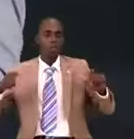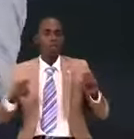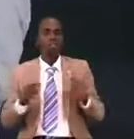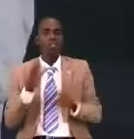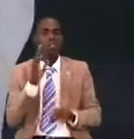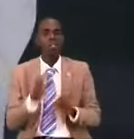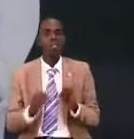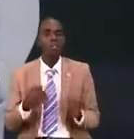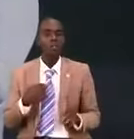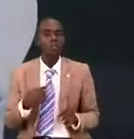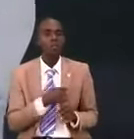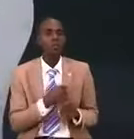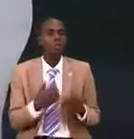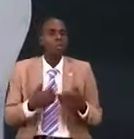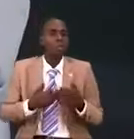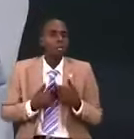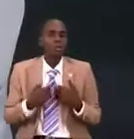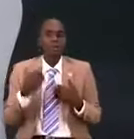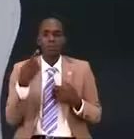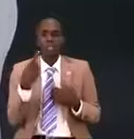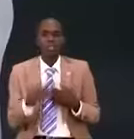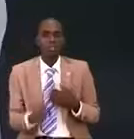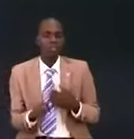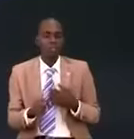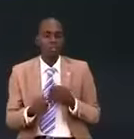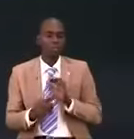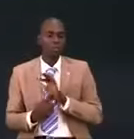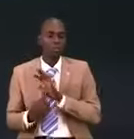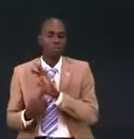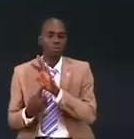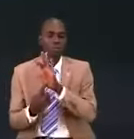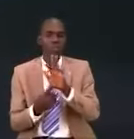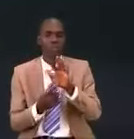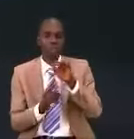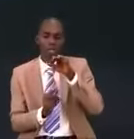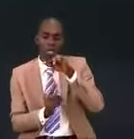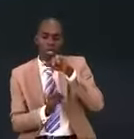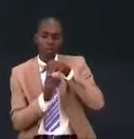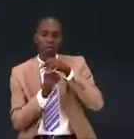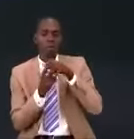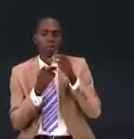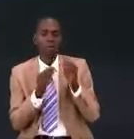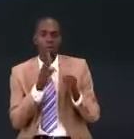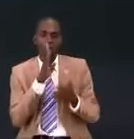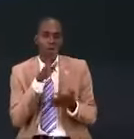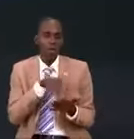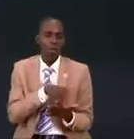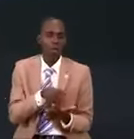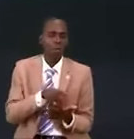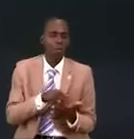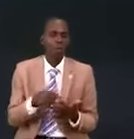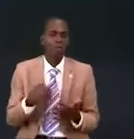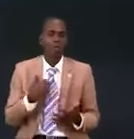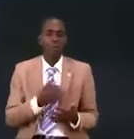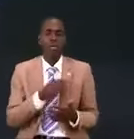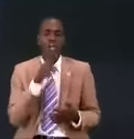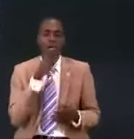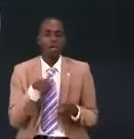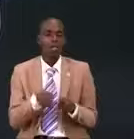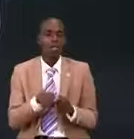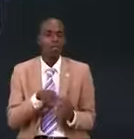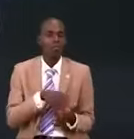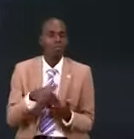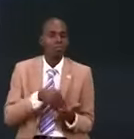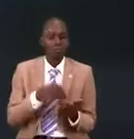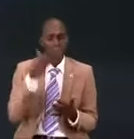de faiblesse et nous sommes comme des crevettes comme des gens qui ne sont pas bons pour